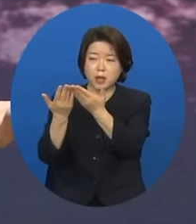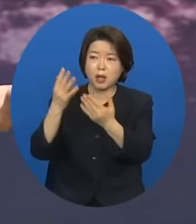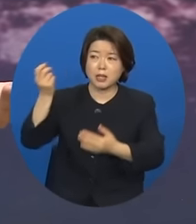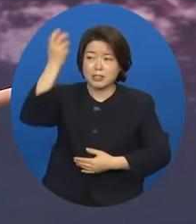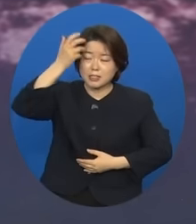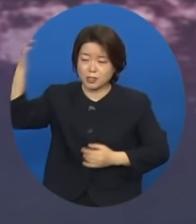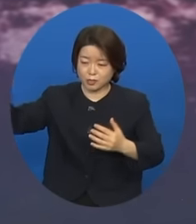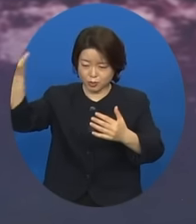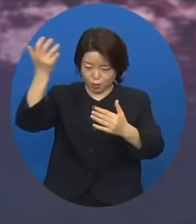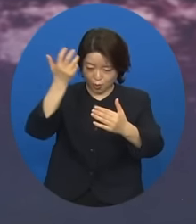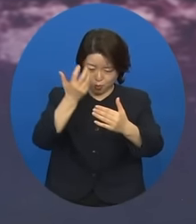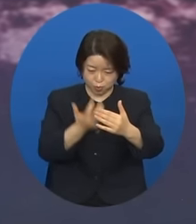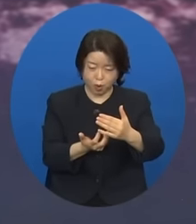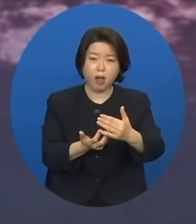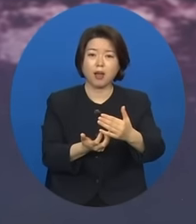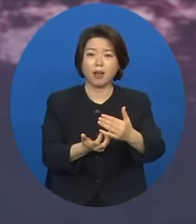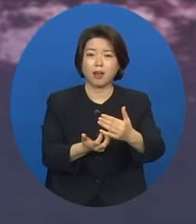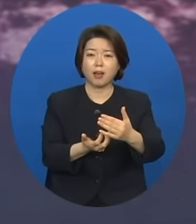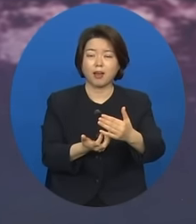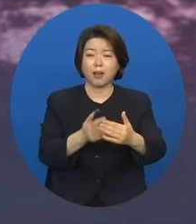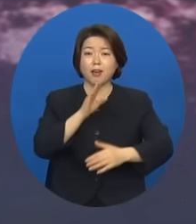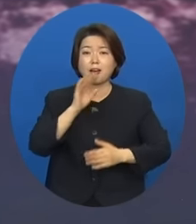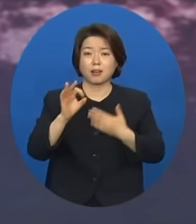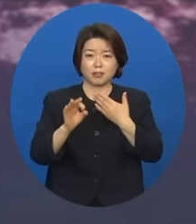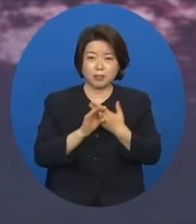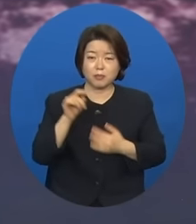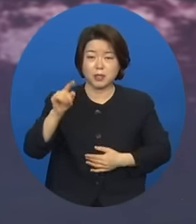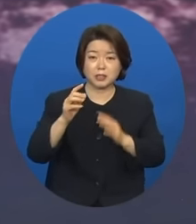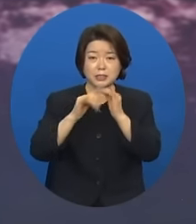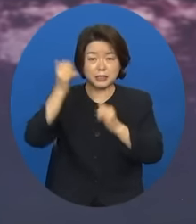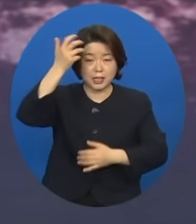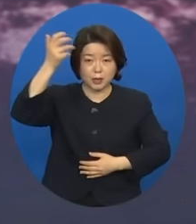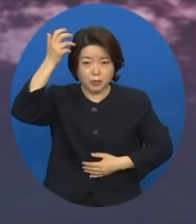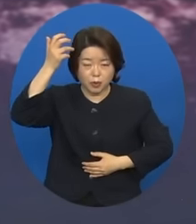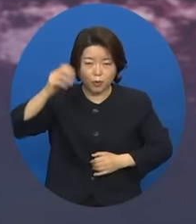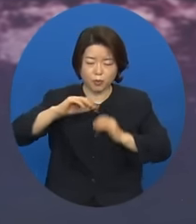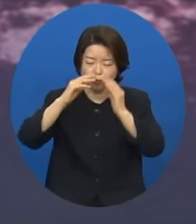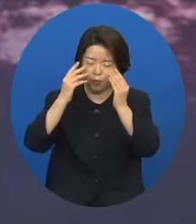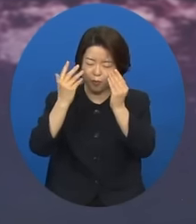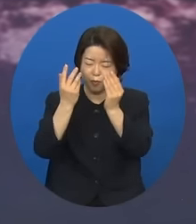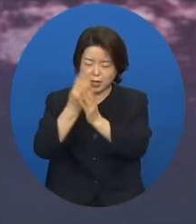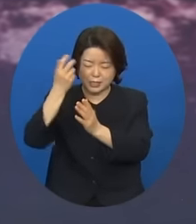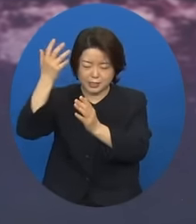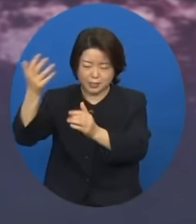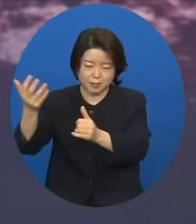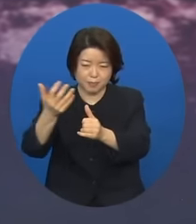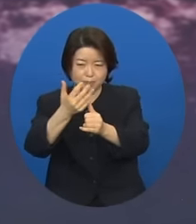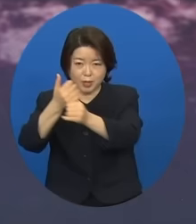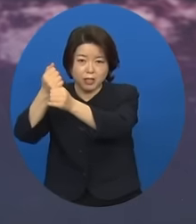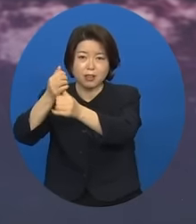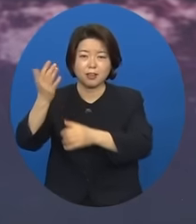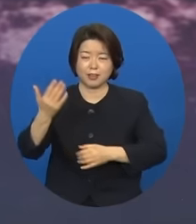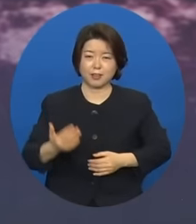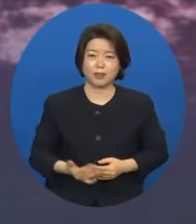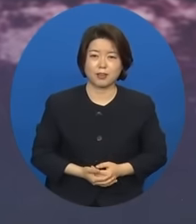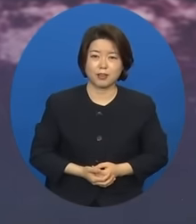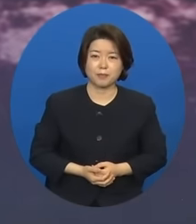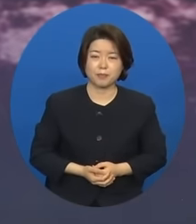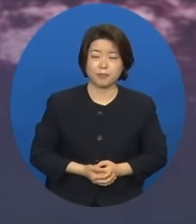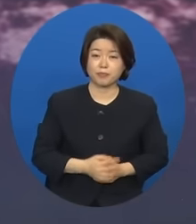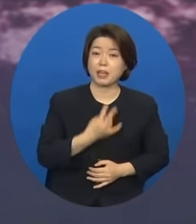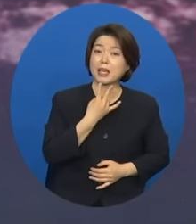임하게 되거든요 그렇게 되면 그 사람의 영혼을 완전히 성령이 사로잡게 되죠 자